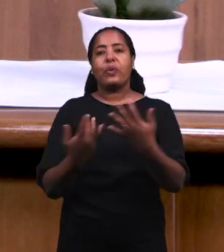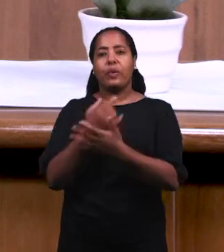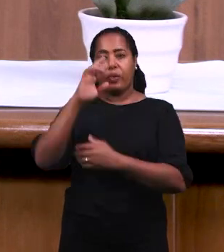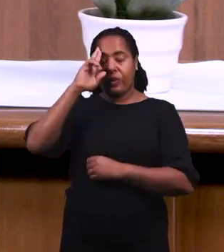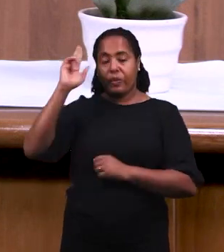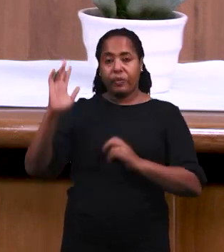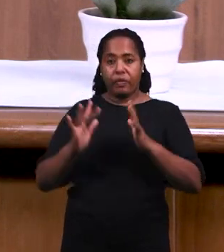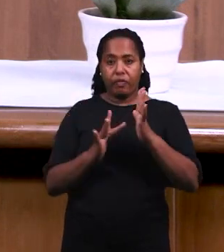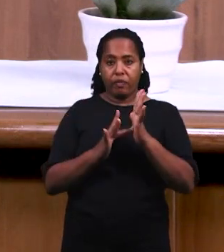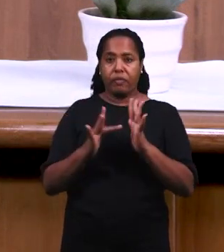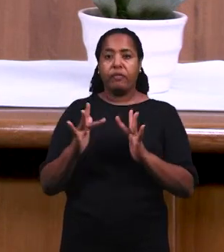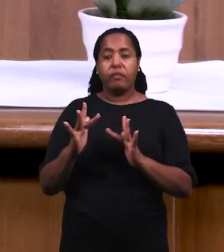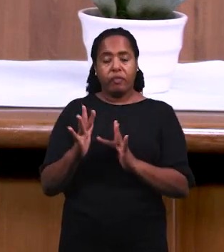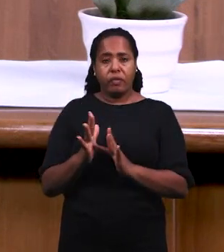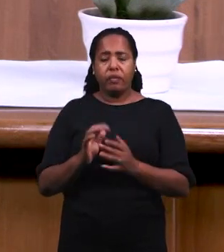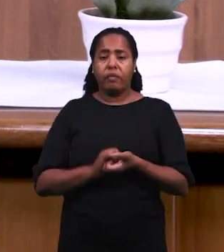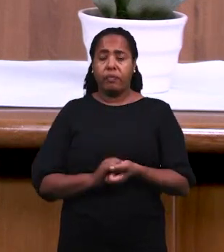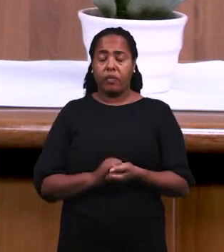Слава Иисусу!